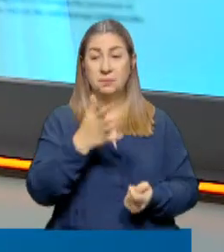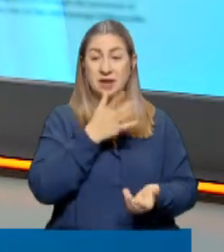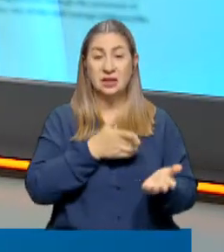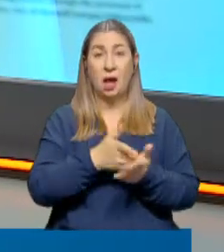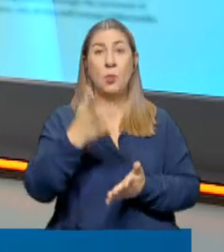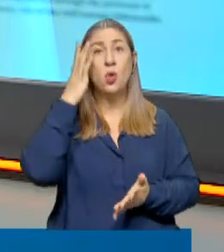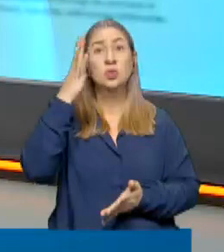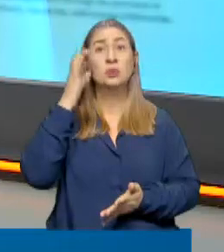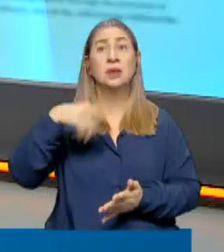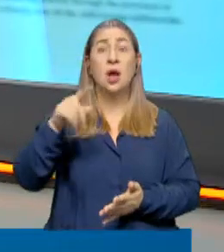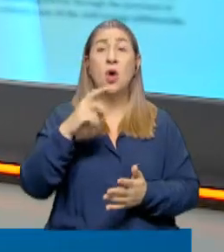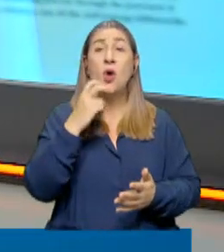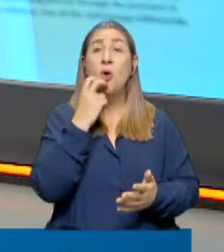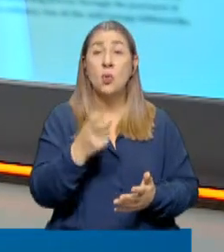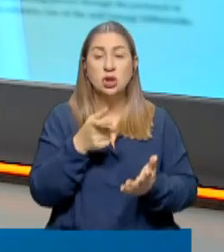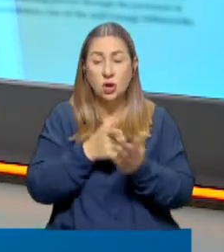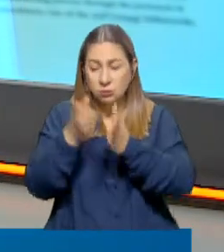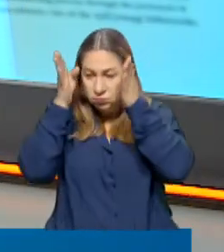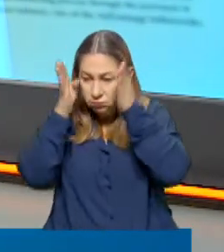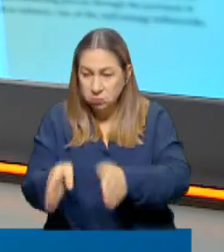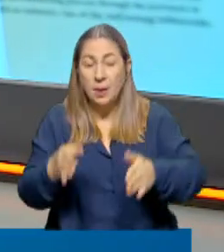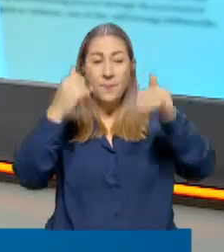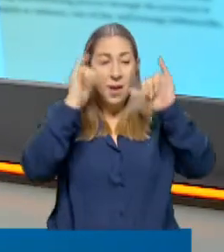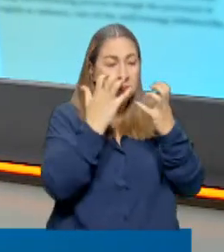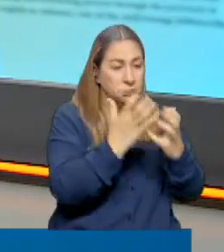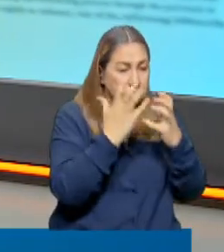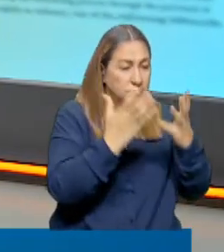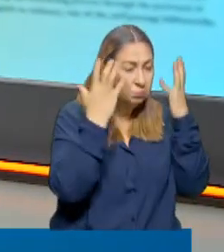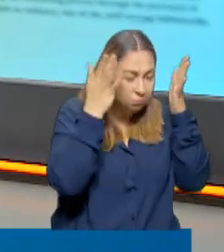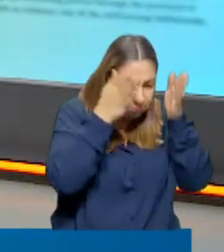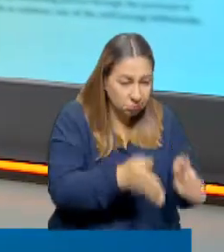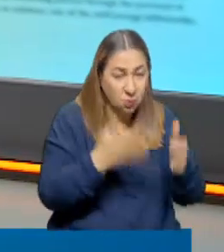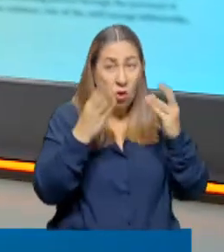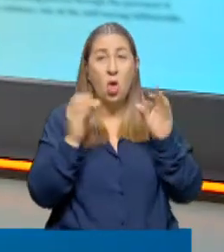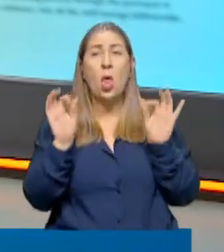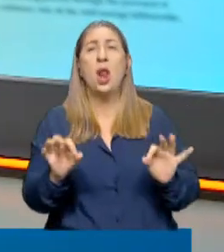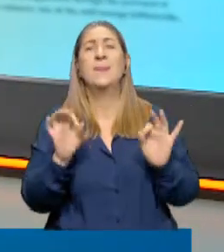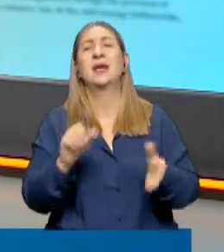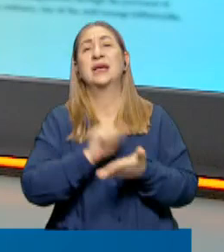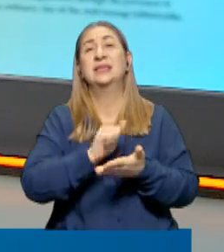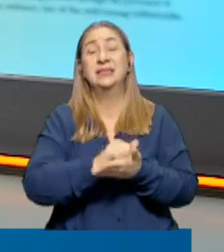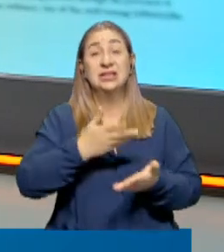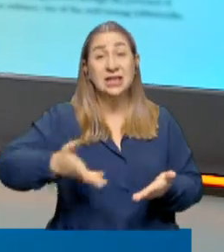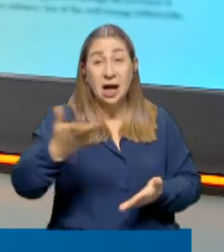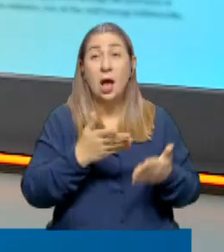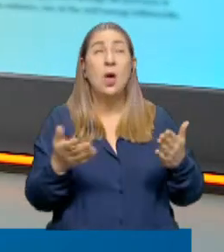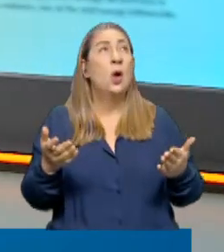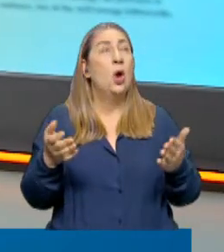tarım uzmanları, ömrünü tarıma, hayvancılığa adamış olan önemli gazeteciler,